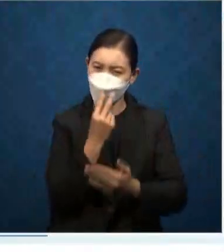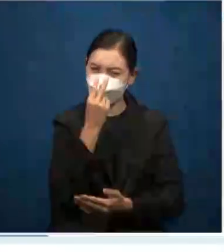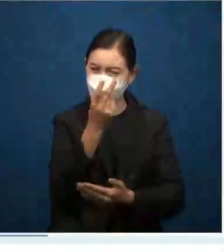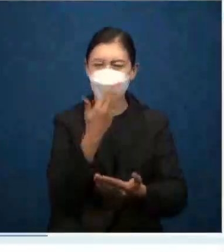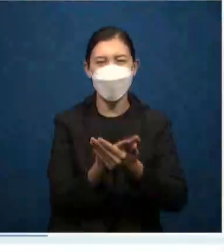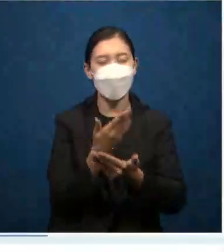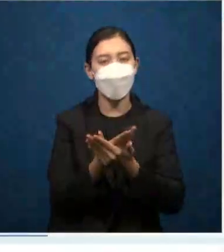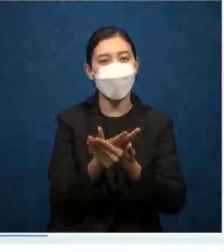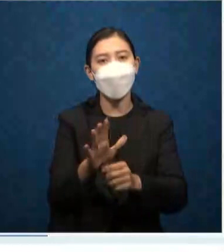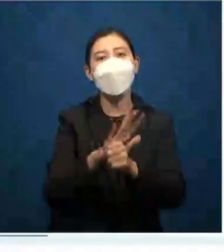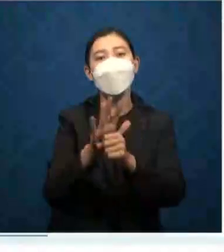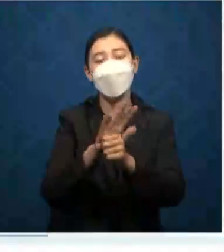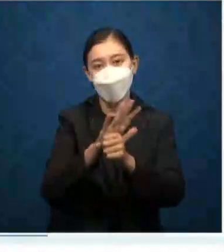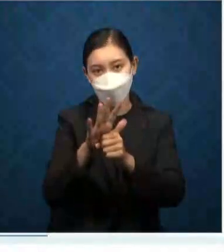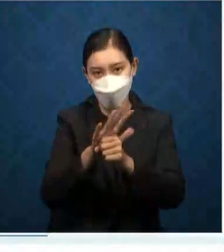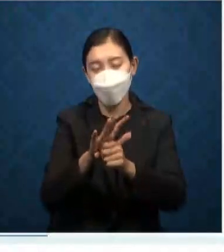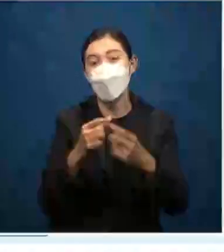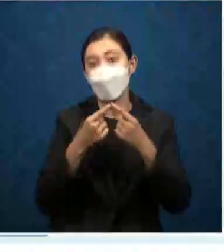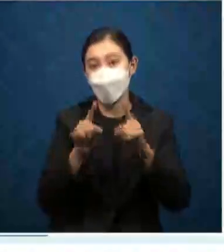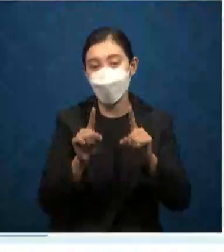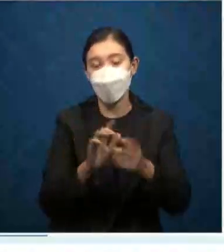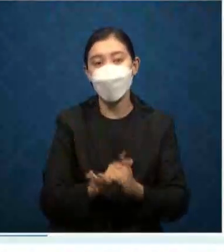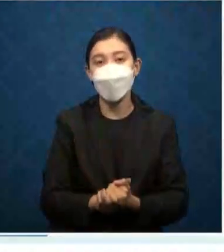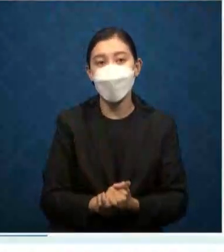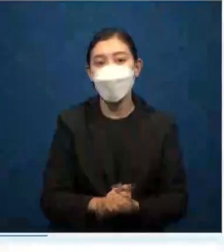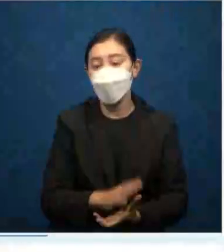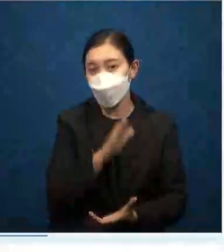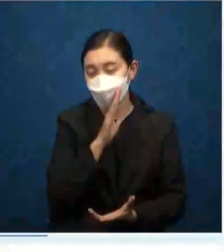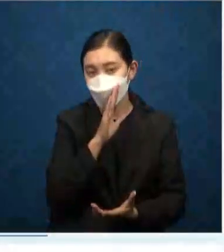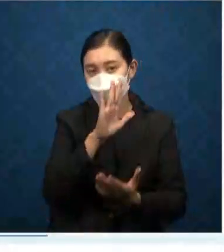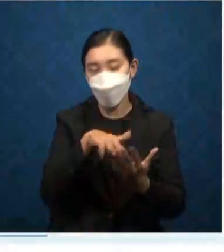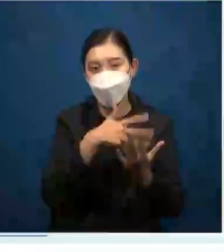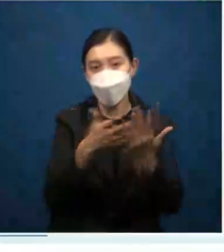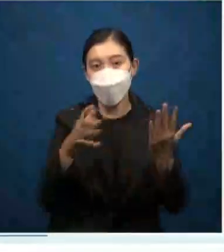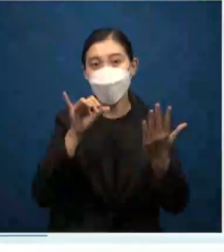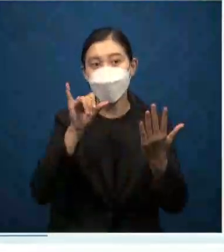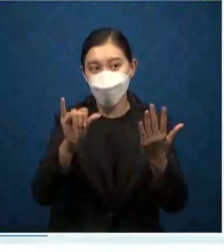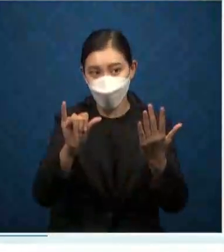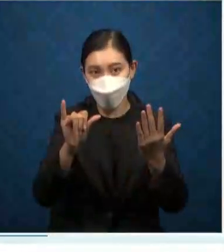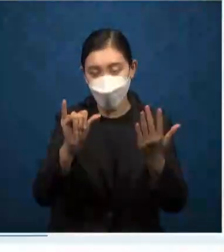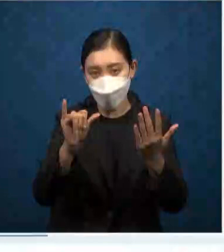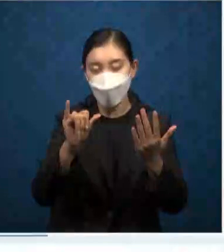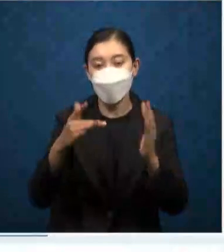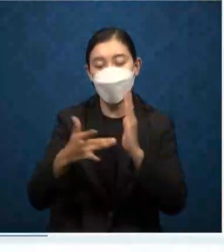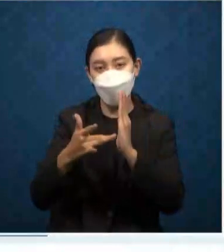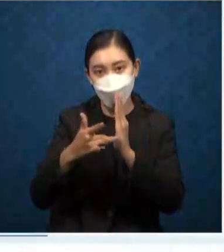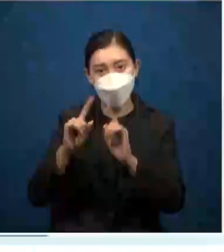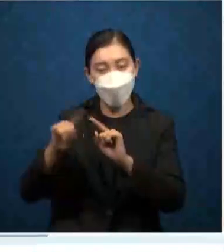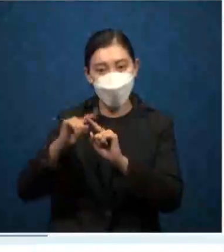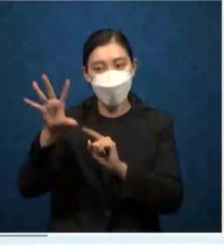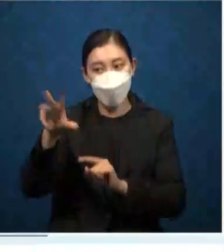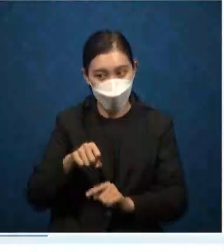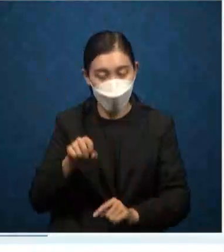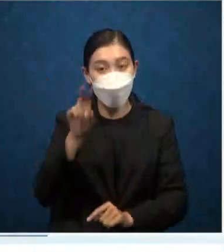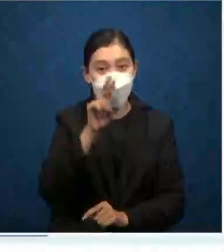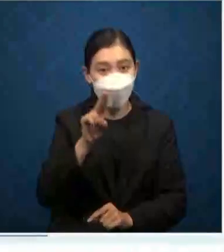ผนึกกำลังกันนะครับนำยุทธศาสตร์พลังอำนาจอ่อนหรือซอฟต์พาวเวอร์มาใช้เพื่อ